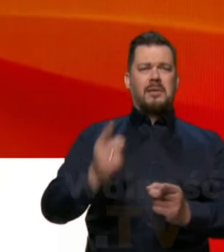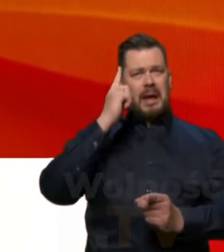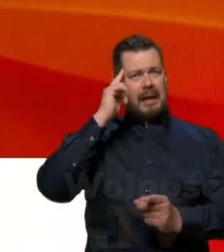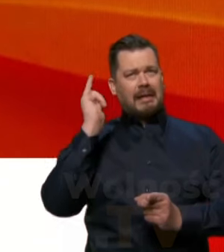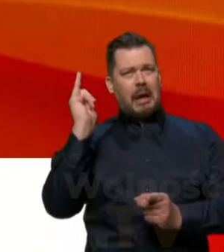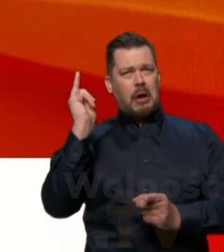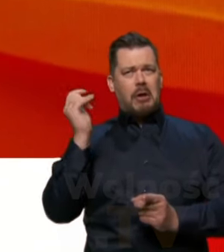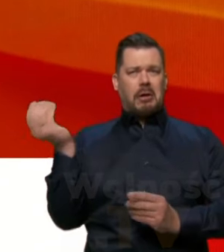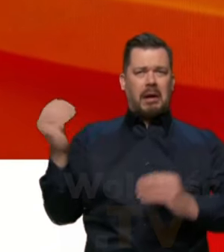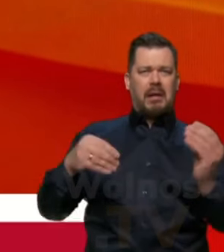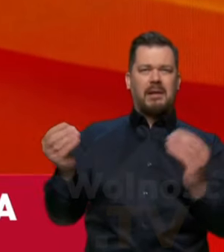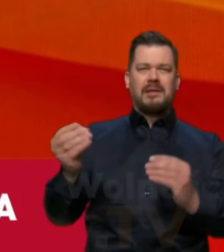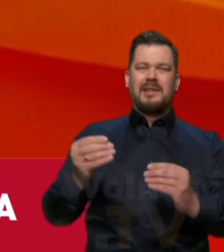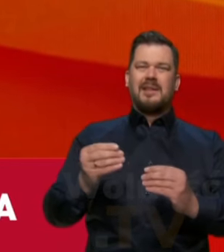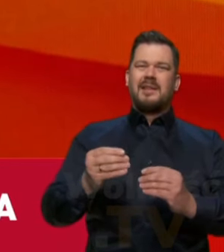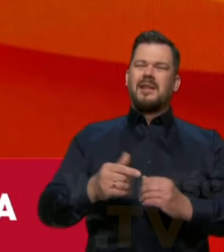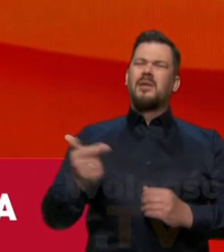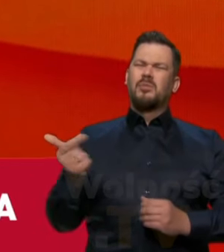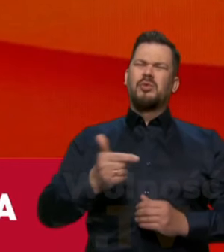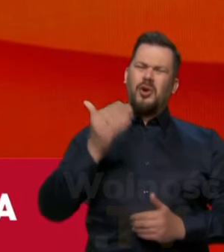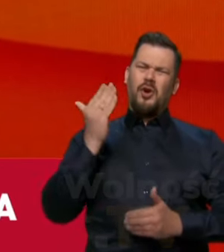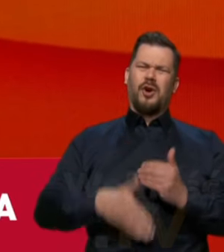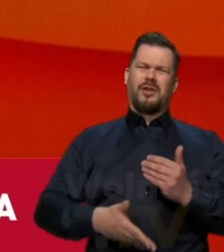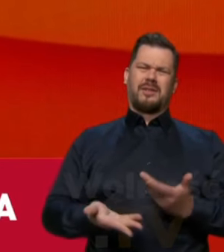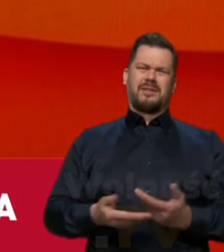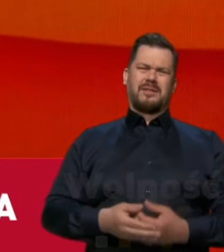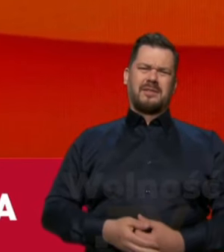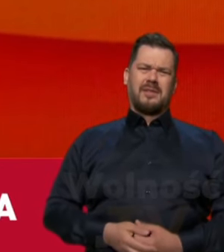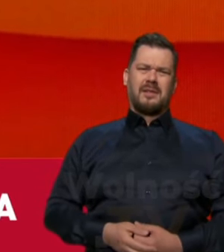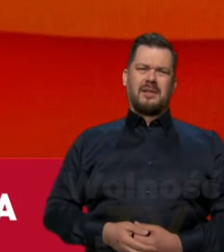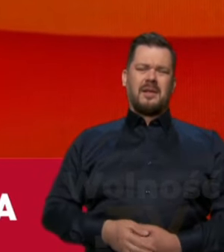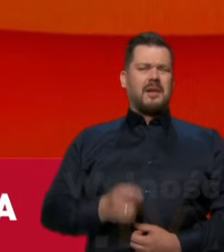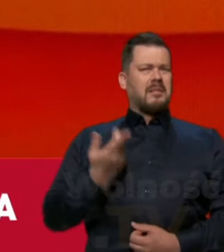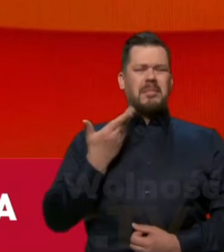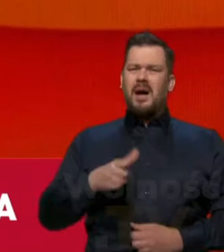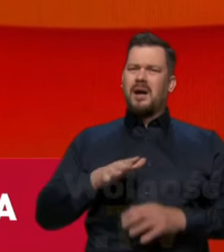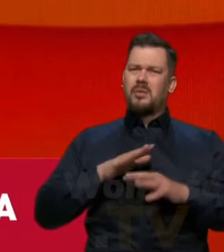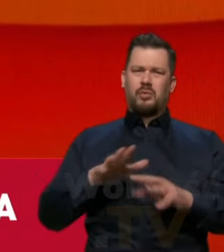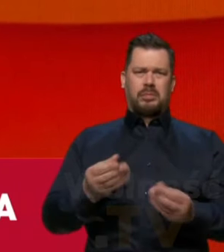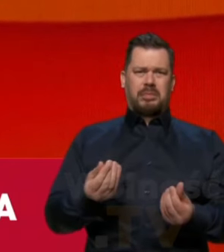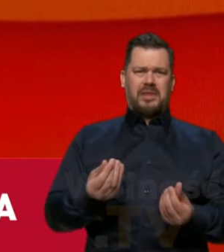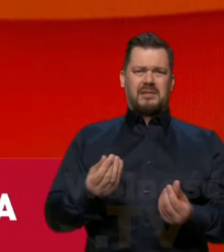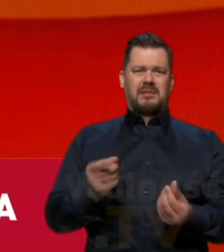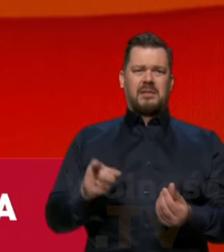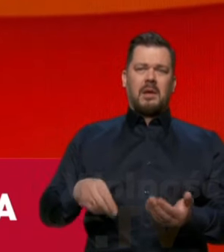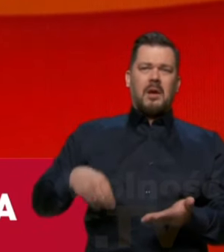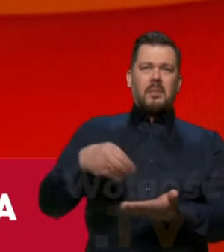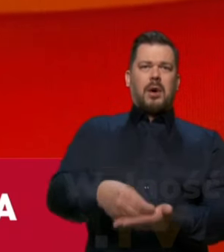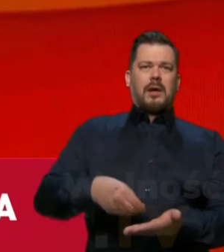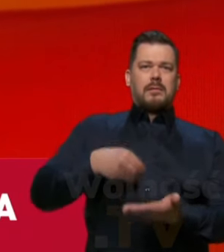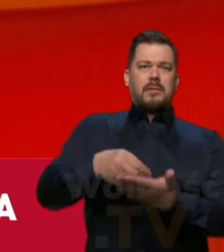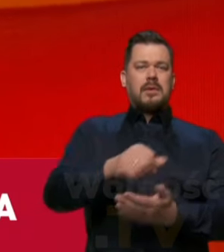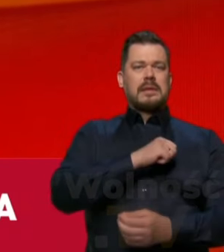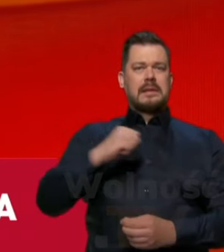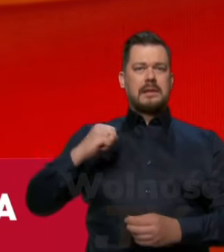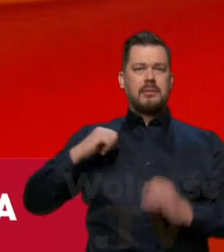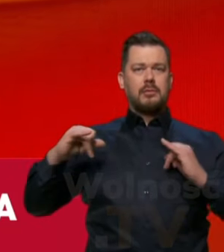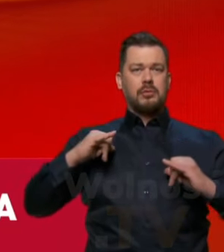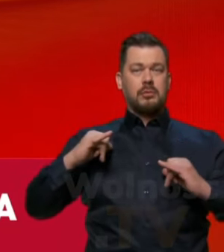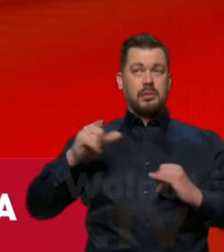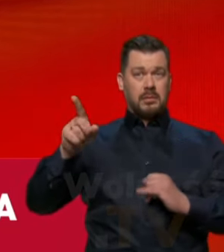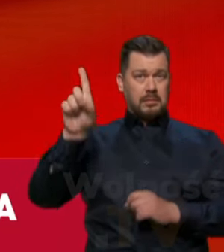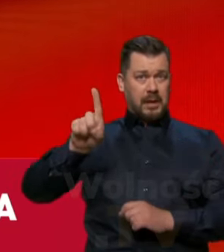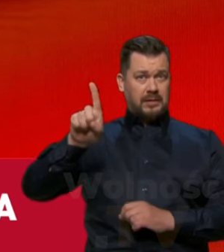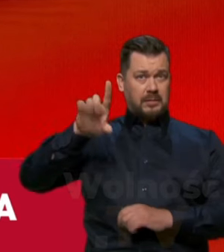ideologicznych. Musimy temu przeciwdziałać. Olbrzymie środki, które są przeznaczone z samorządów i z kasy państwa